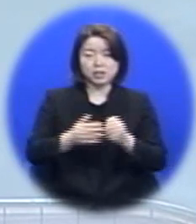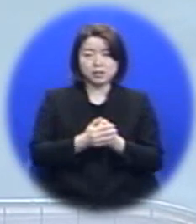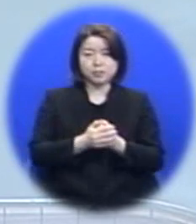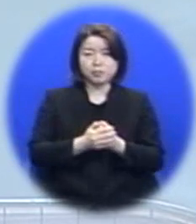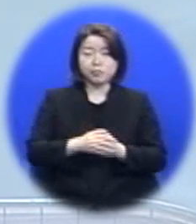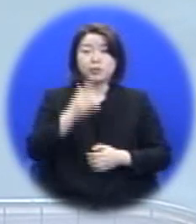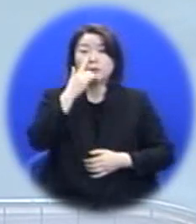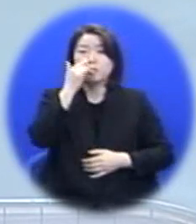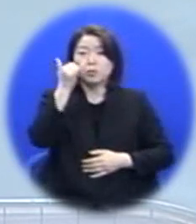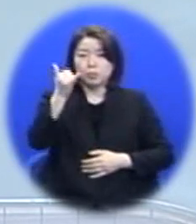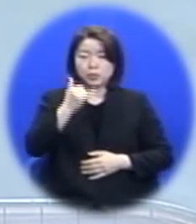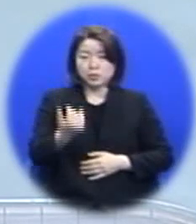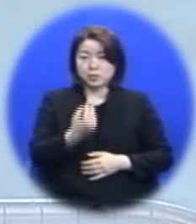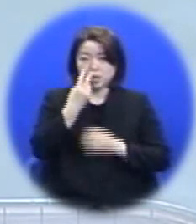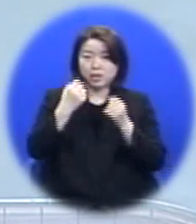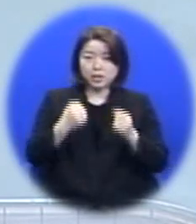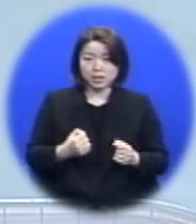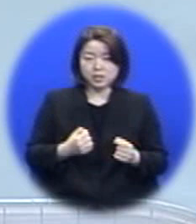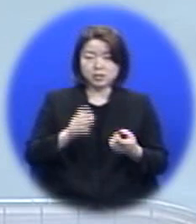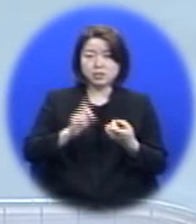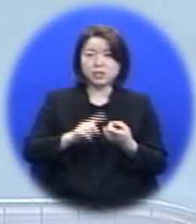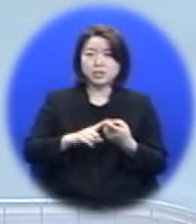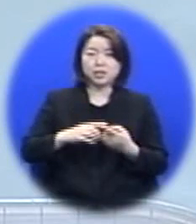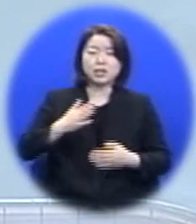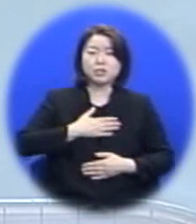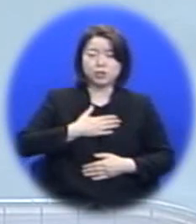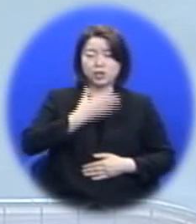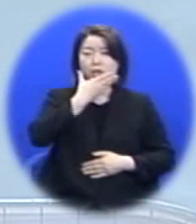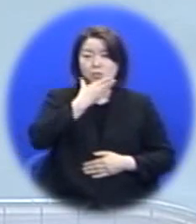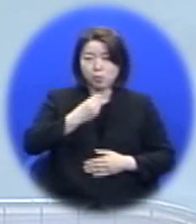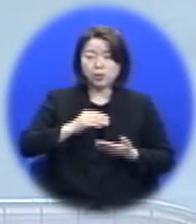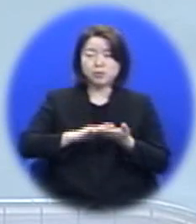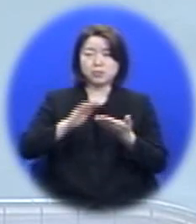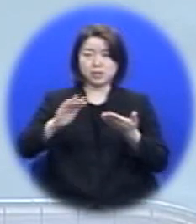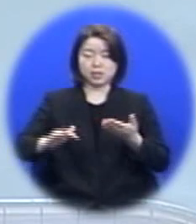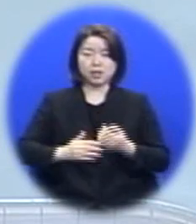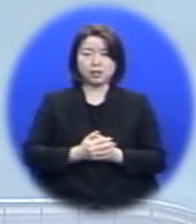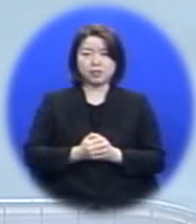아버님, 어머님, 살아계신 것 자체가 저에겐 복이에요.